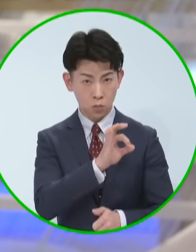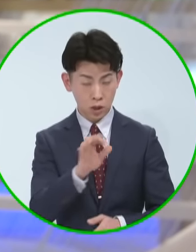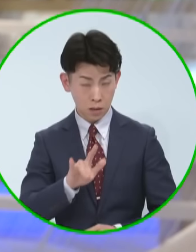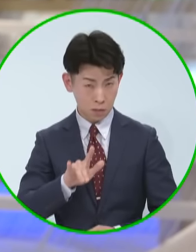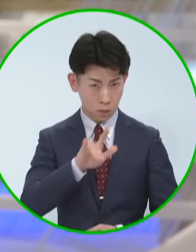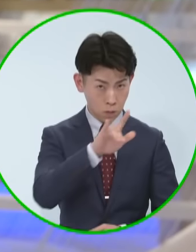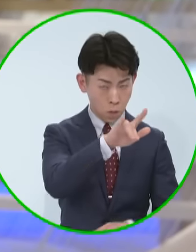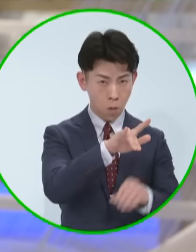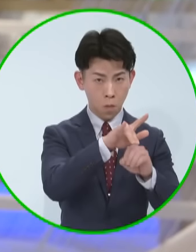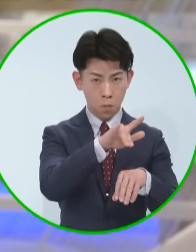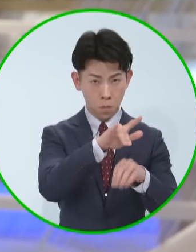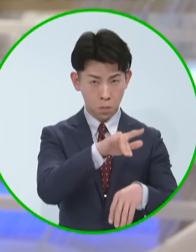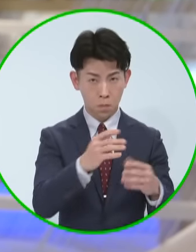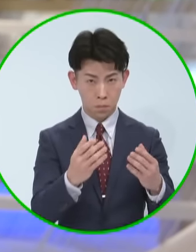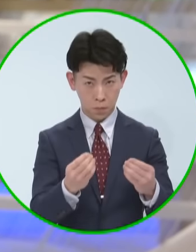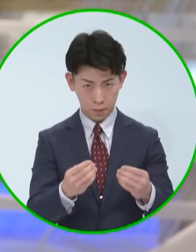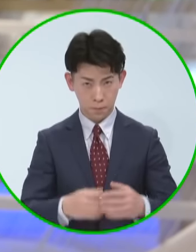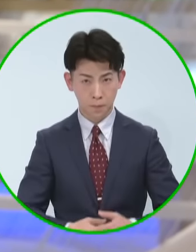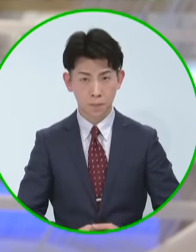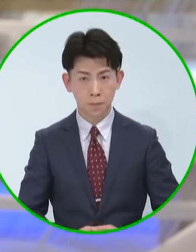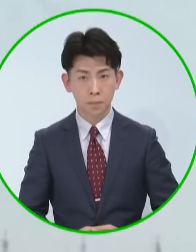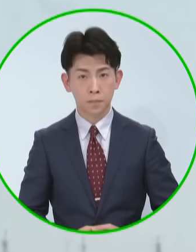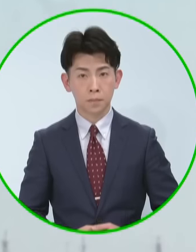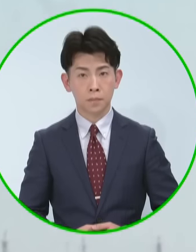支援物資を投下しました。